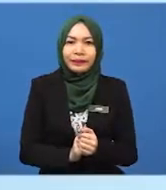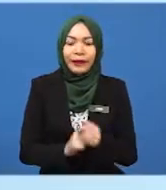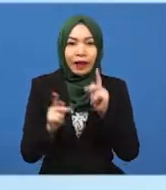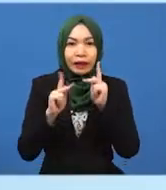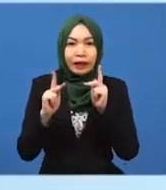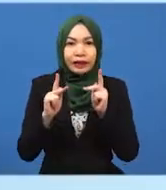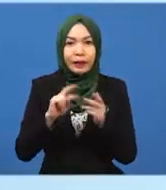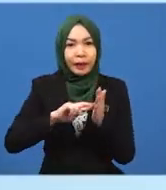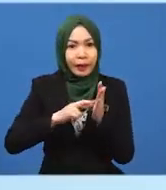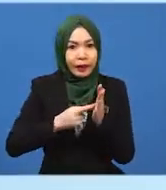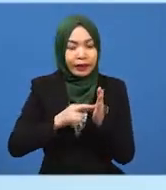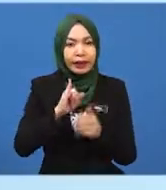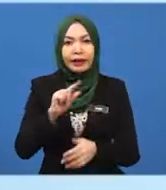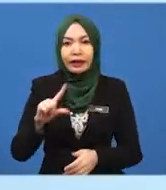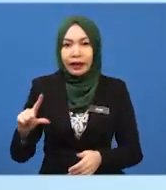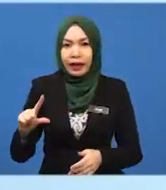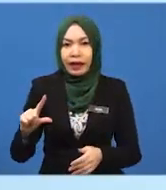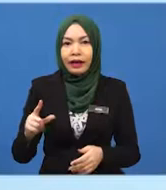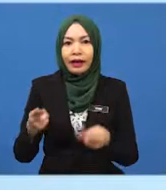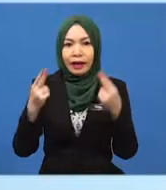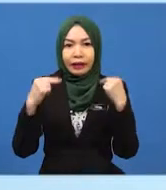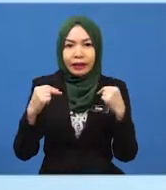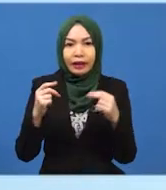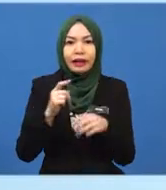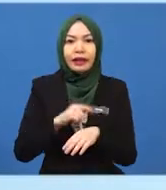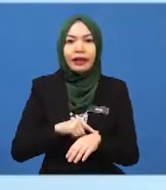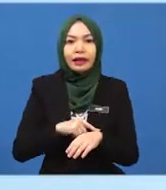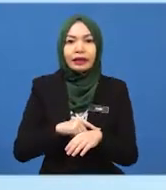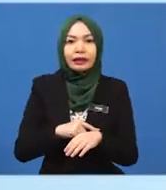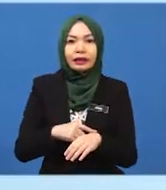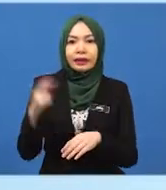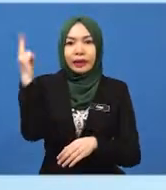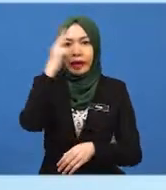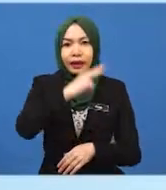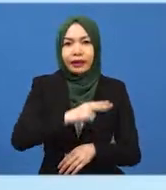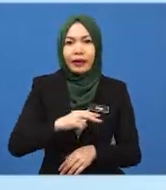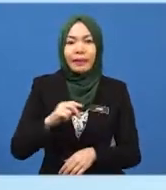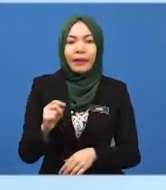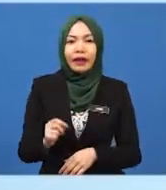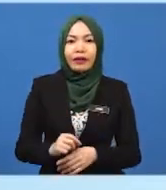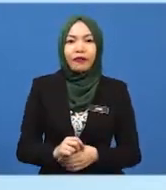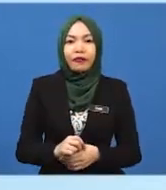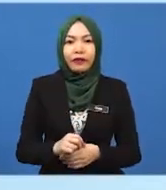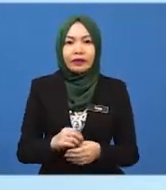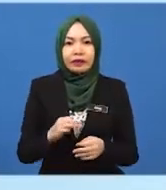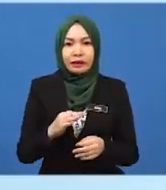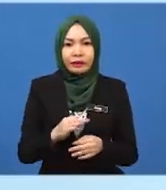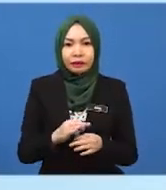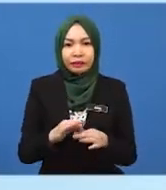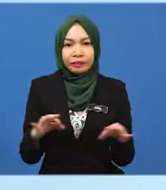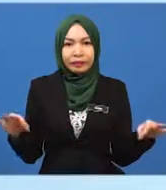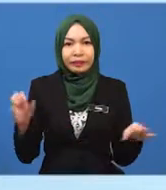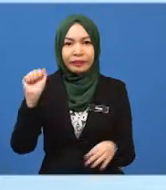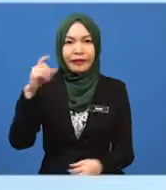Kata pemberi adalah hadir di hadapan frasa adjektif dan frasa sendi